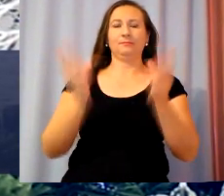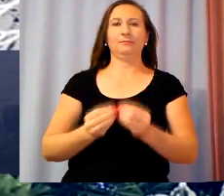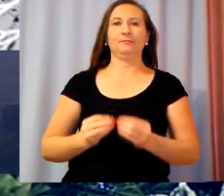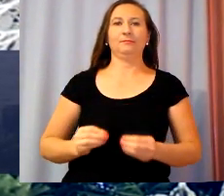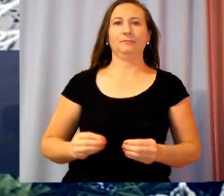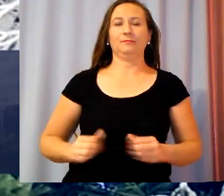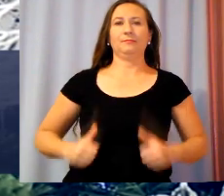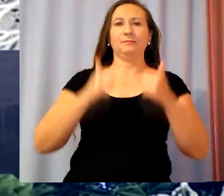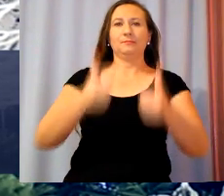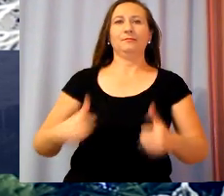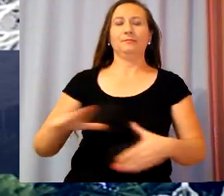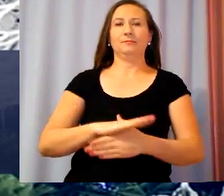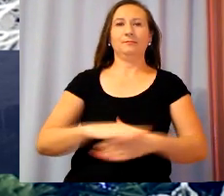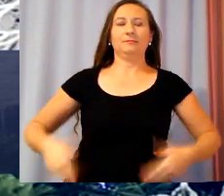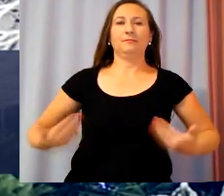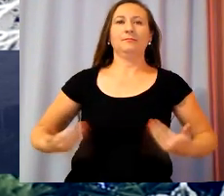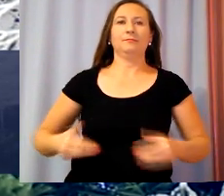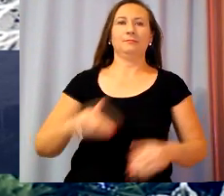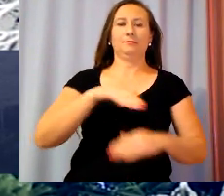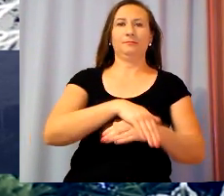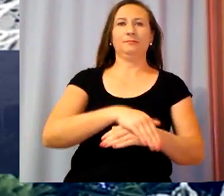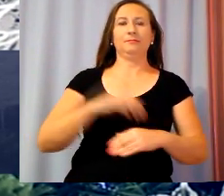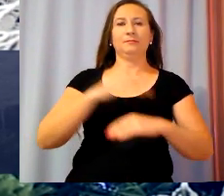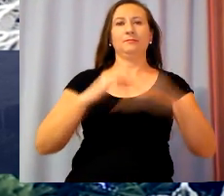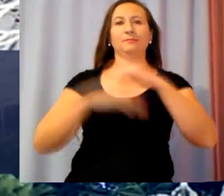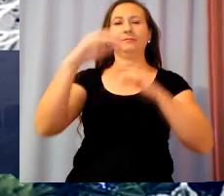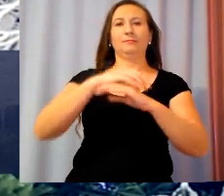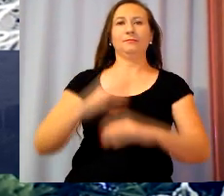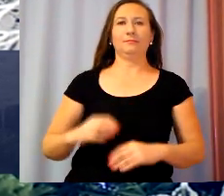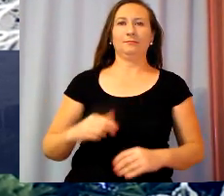szczęściu budowali naszą wspólną, dobrą przyszłość.